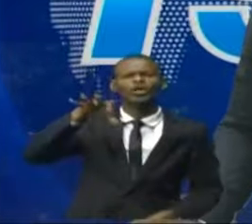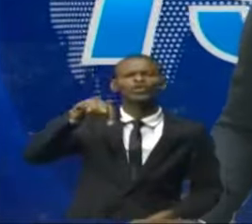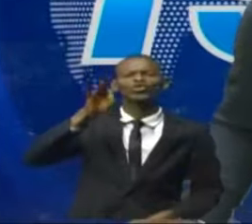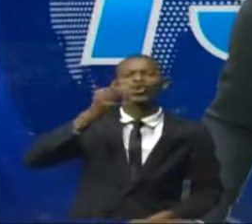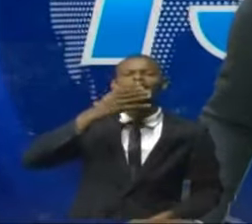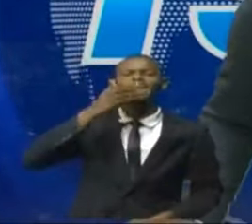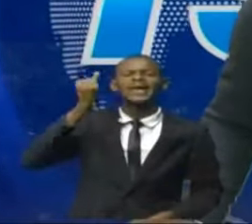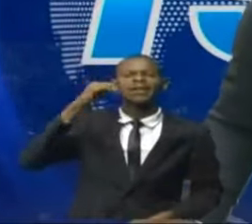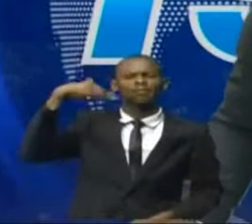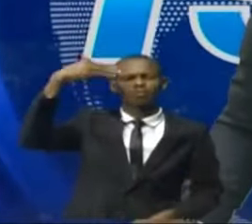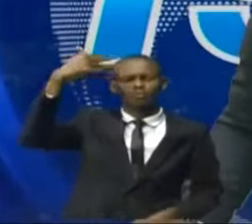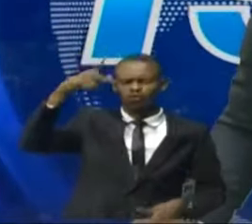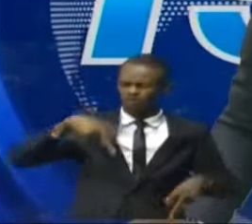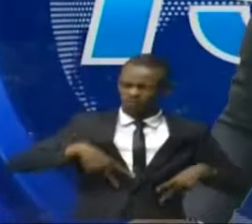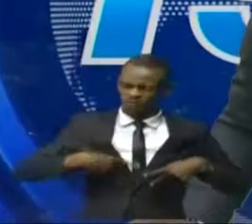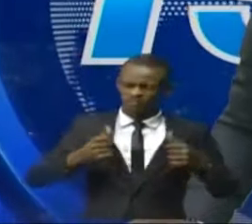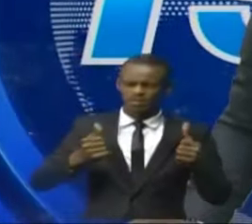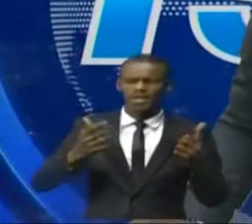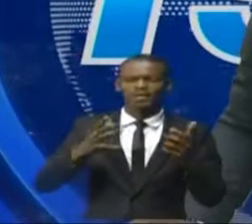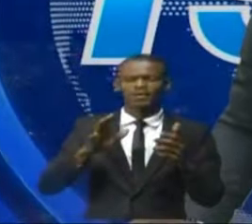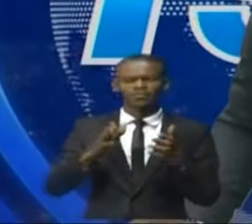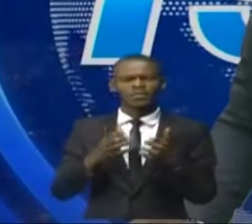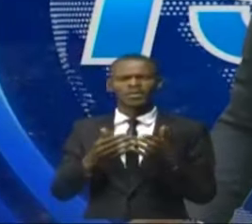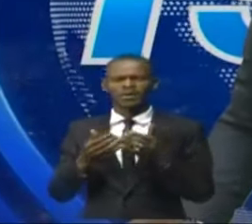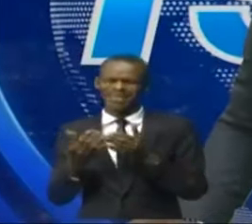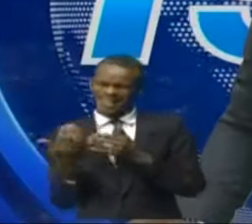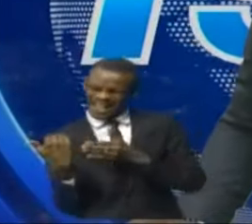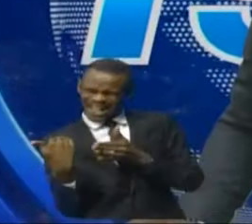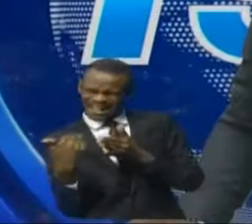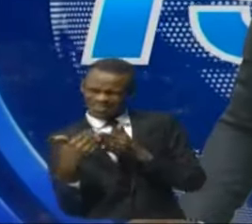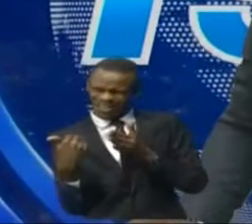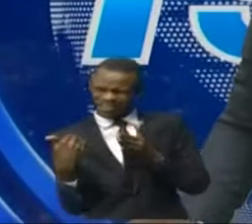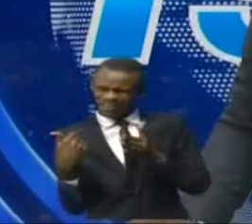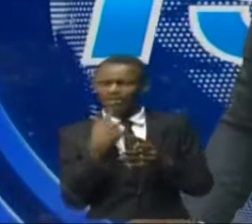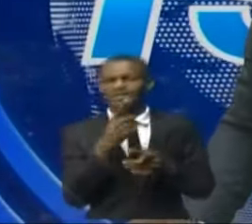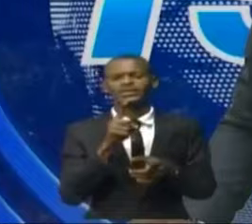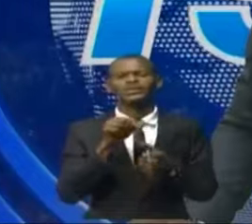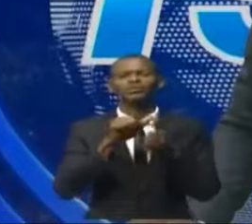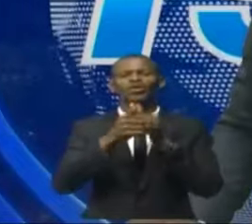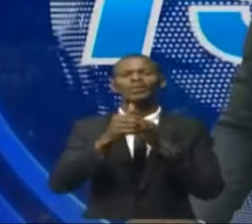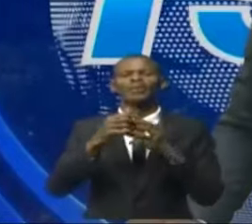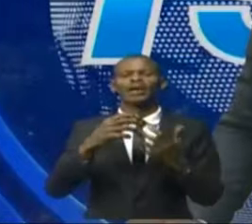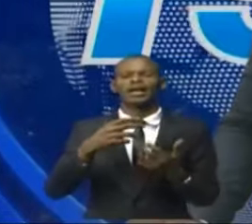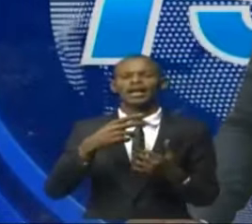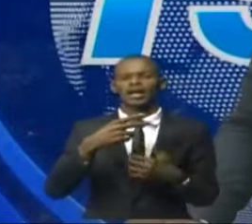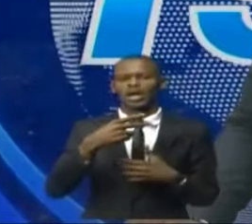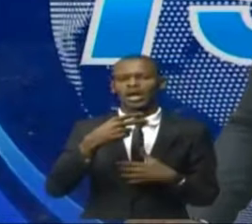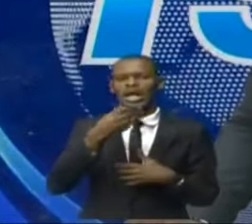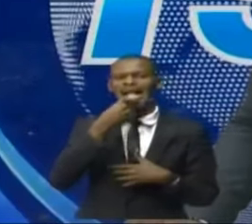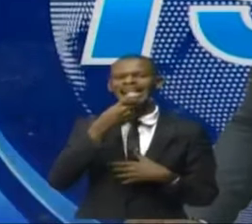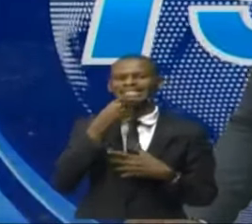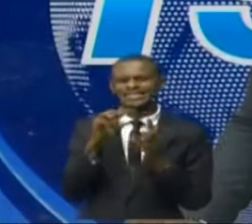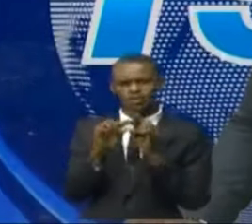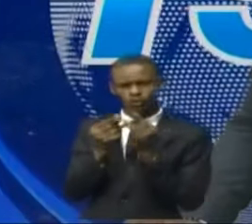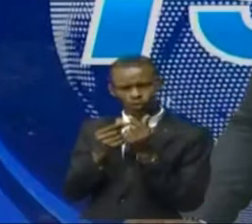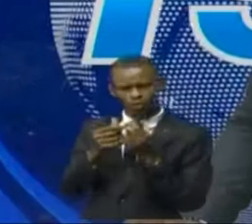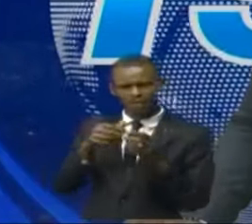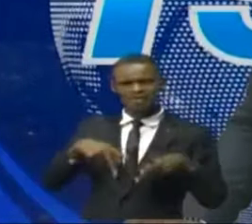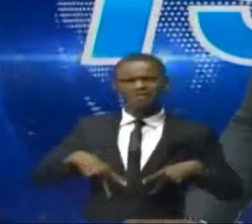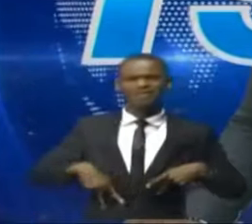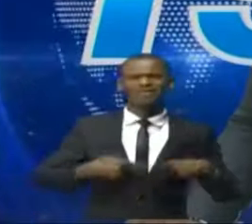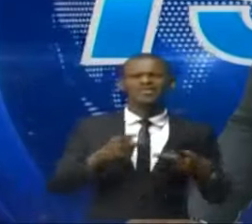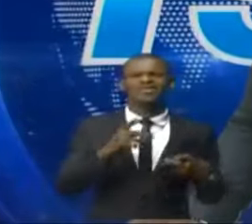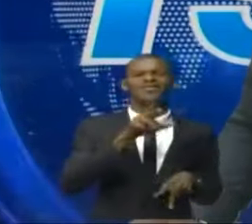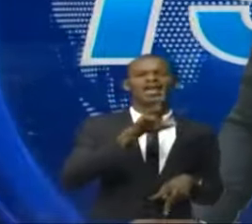le disais, que la communauté kassayenne vivant à Bendi se range derrière la vision du garant de la nation pour un État fort